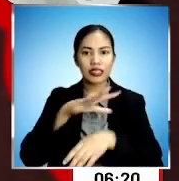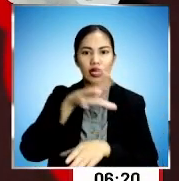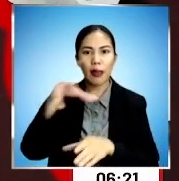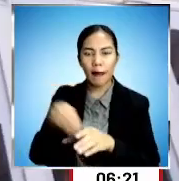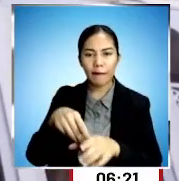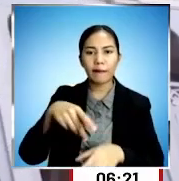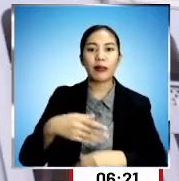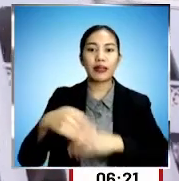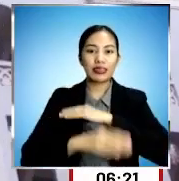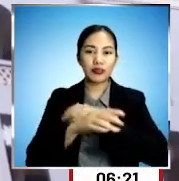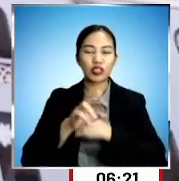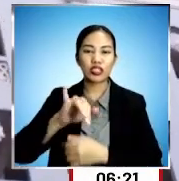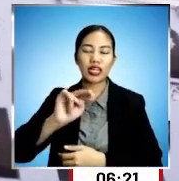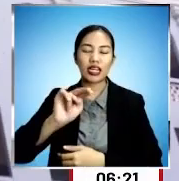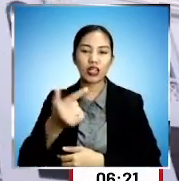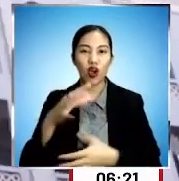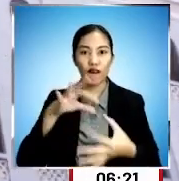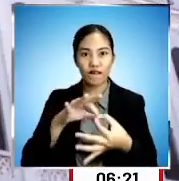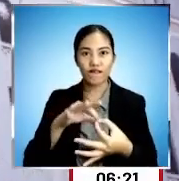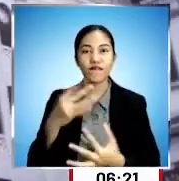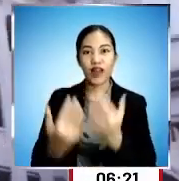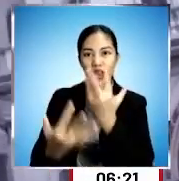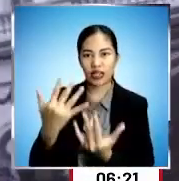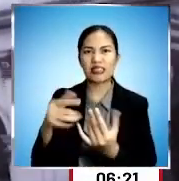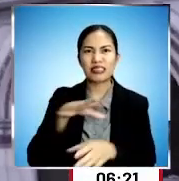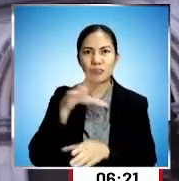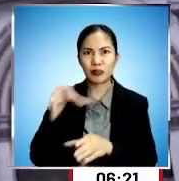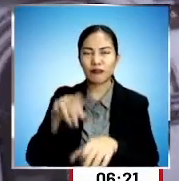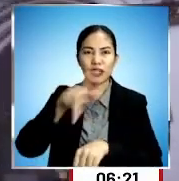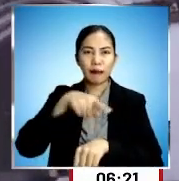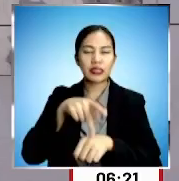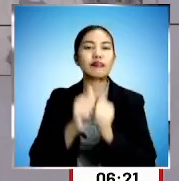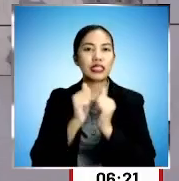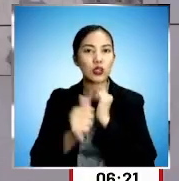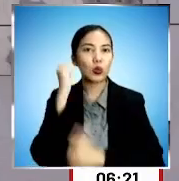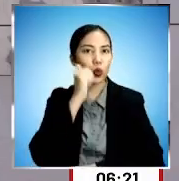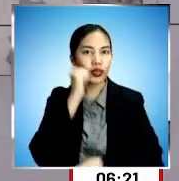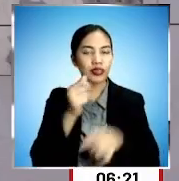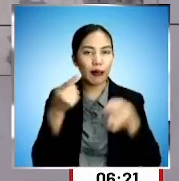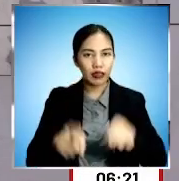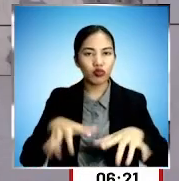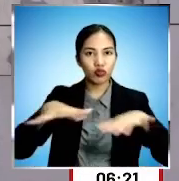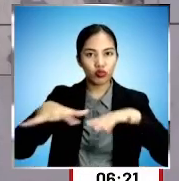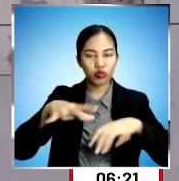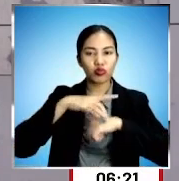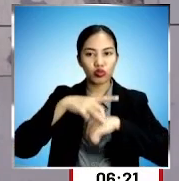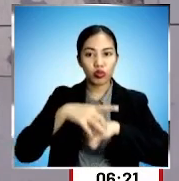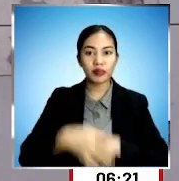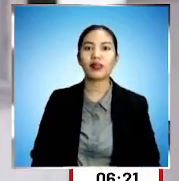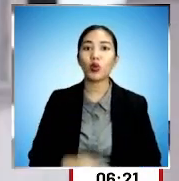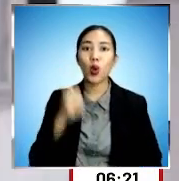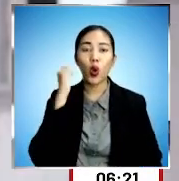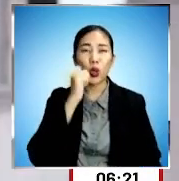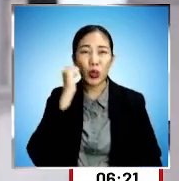Pilipinas. Isa sa madalas na apektado ng lindol dito sa atin ang mga simbahan. Kaya ang San Vicente de Paul Parish sa